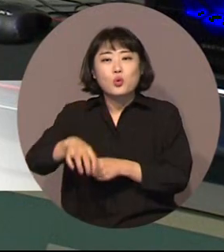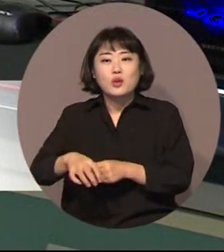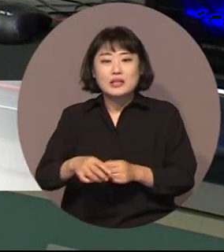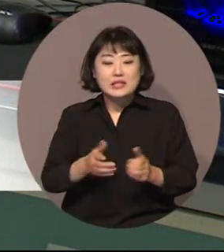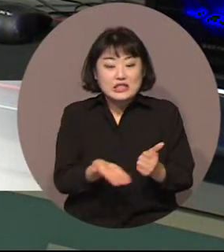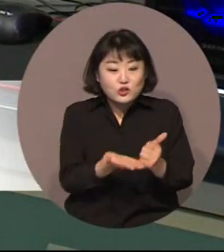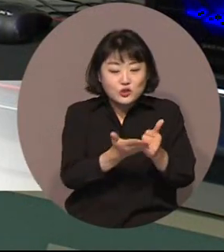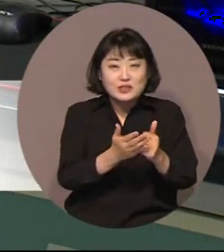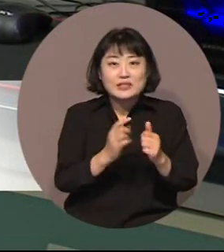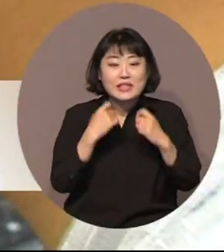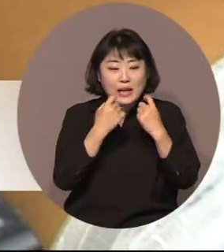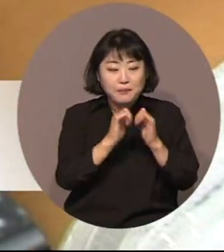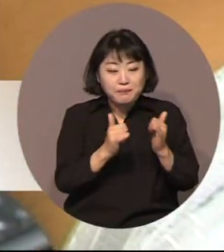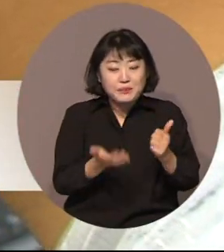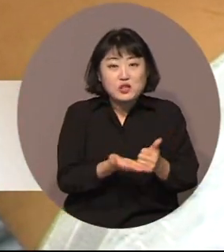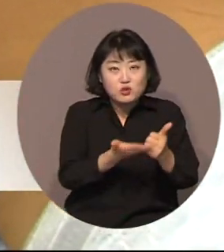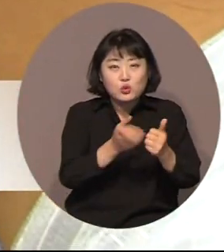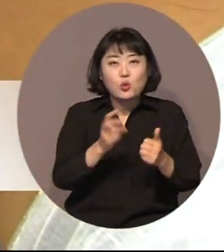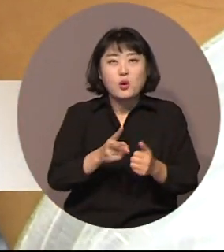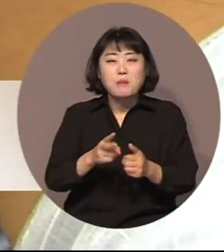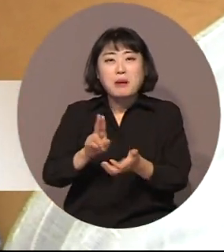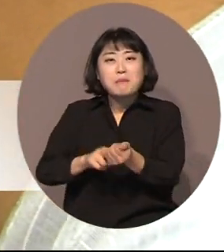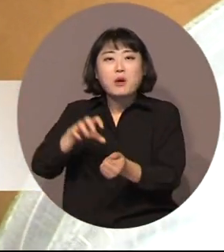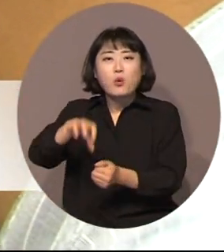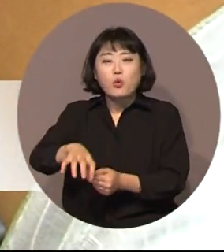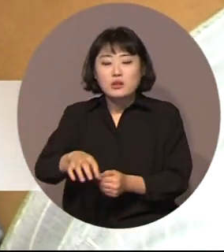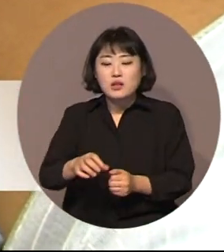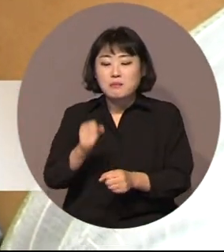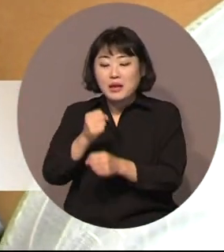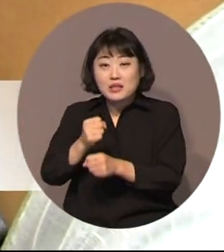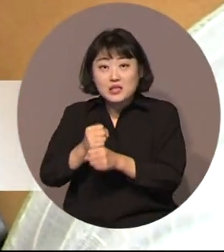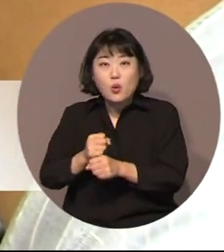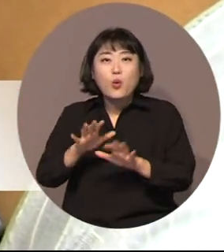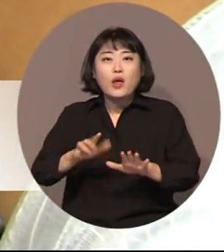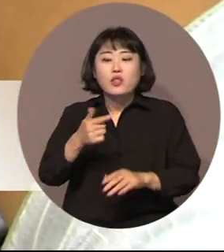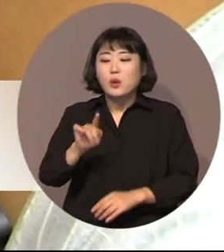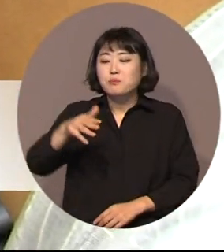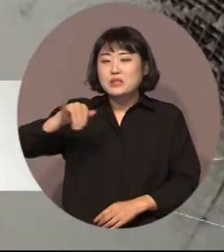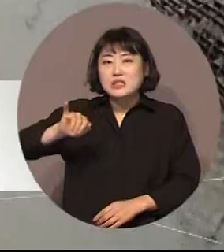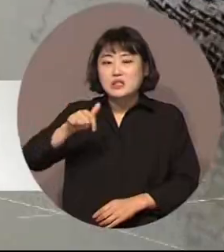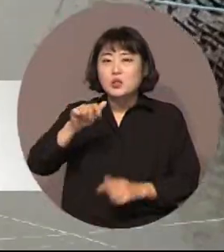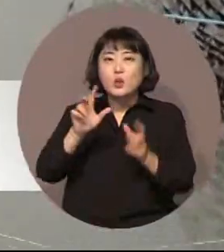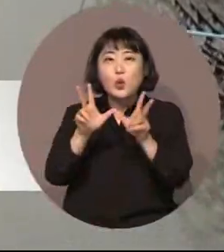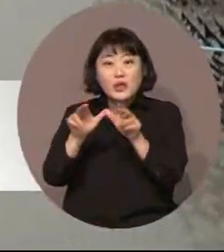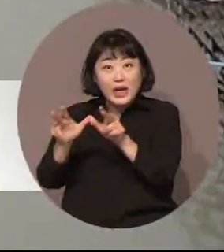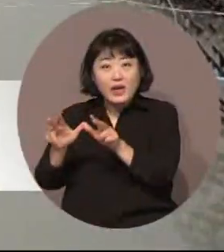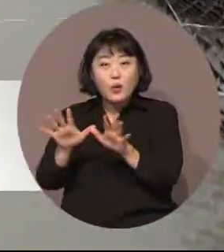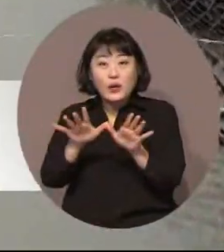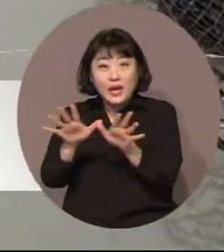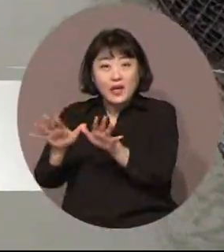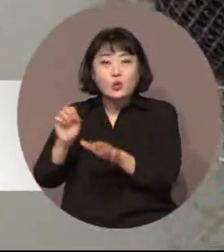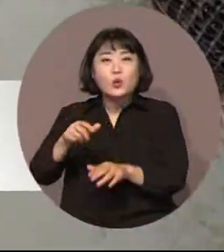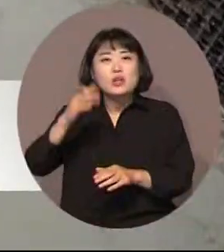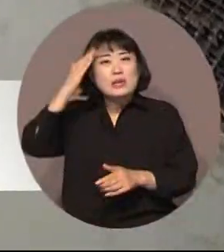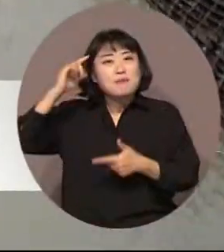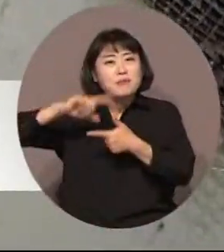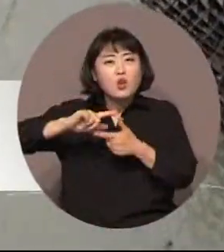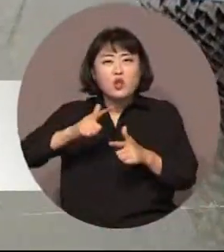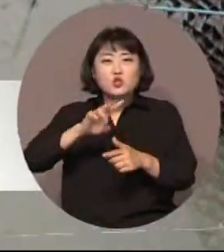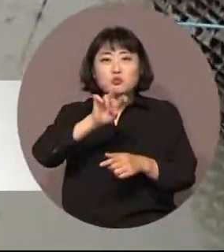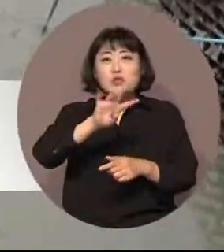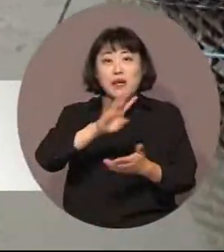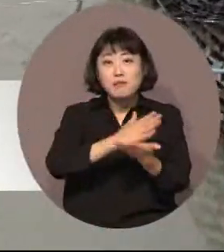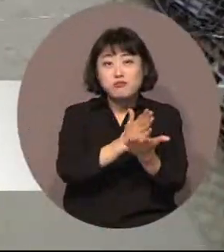위판장에서 올해 생산되거나 거래되기 전단계에 넙치와 꽃게 김 등 24개 품종